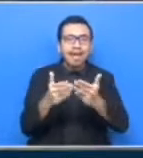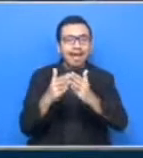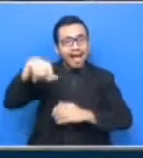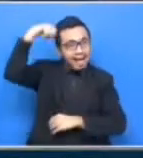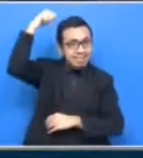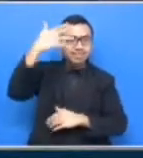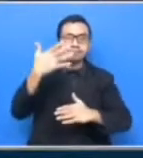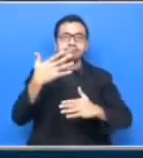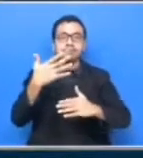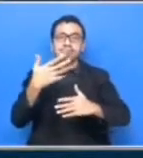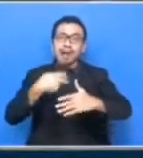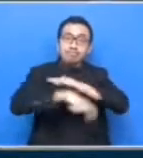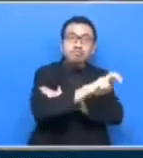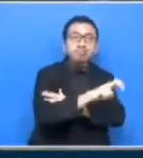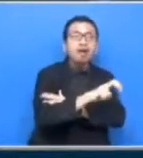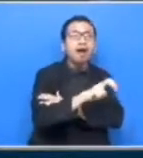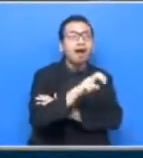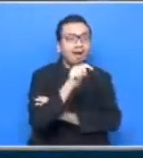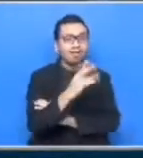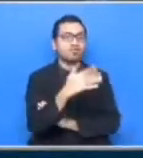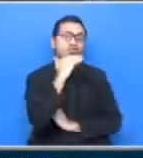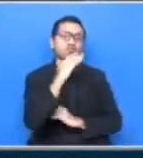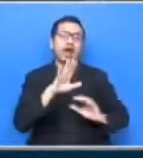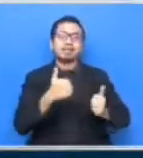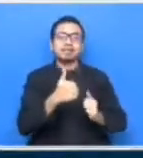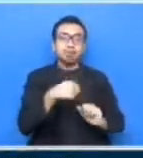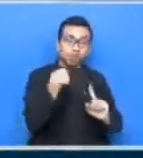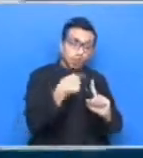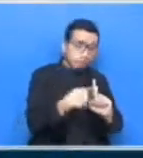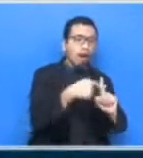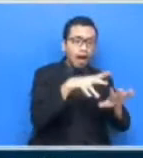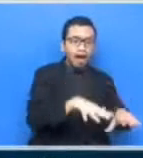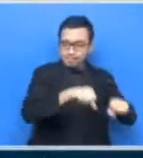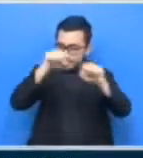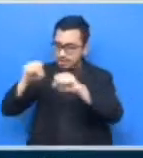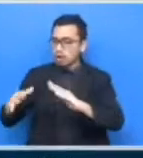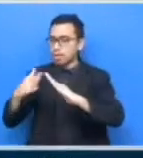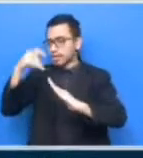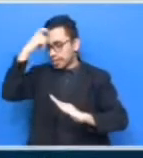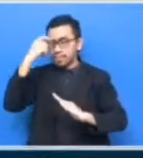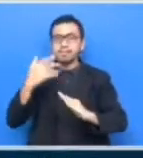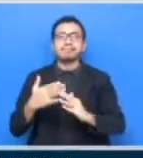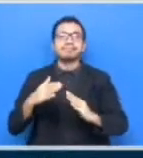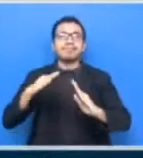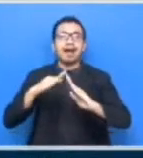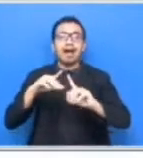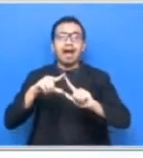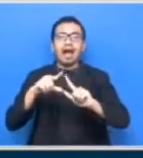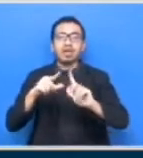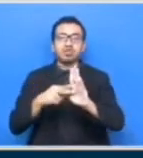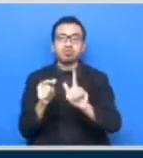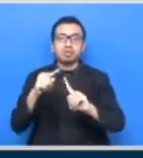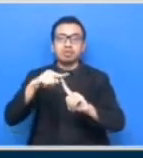setelah hasil suapnya menunjukkan positif korona meninggalkan rumah sakit 21 Harris